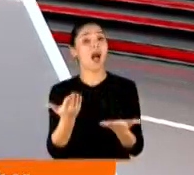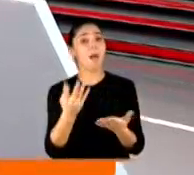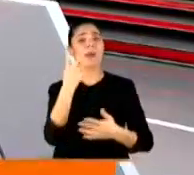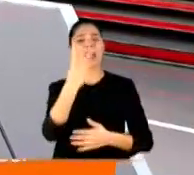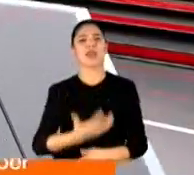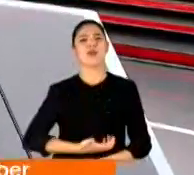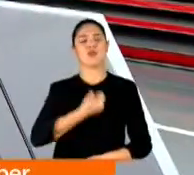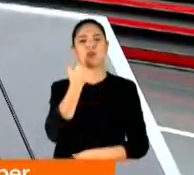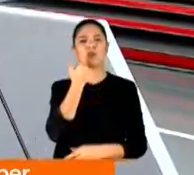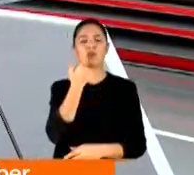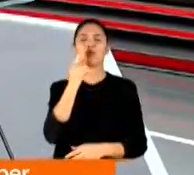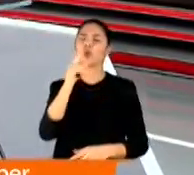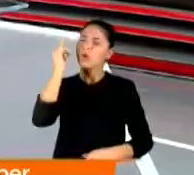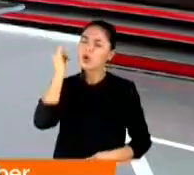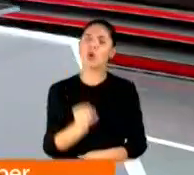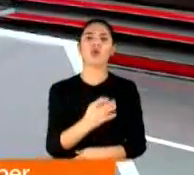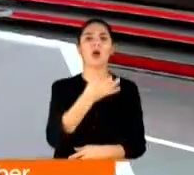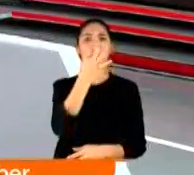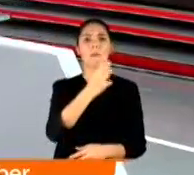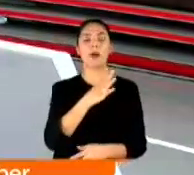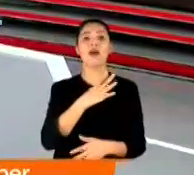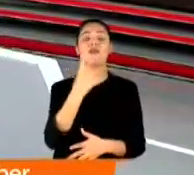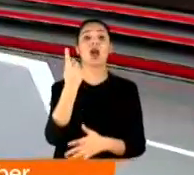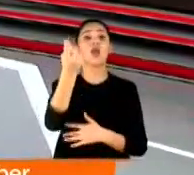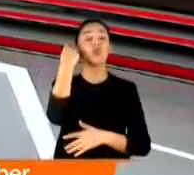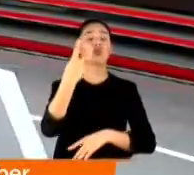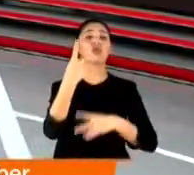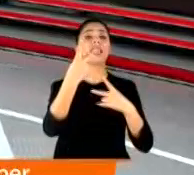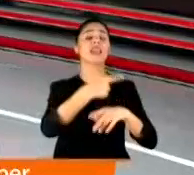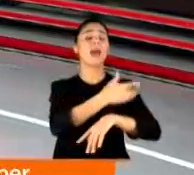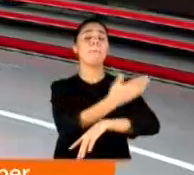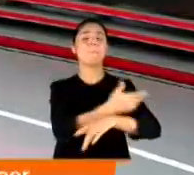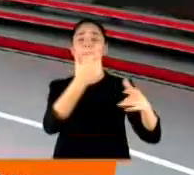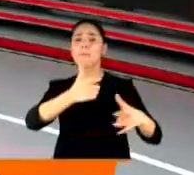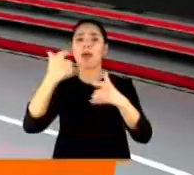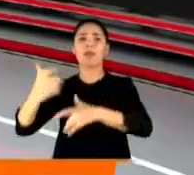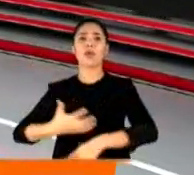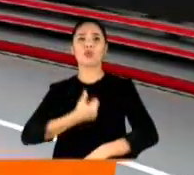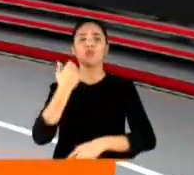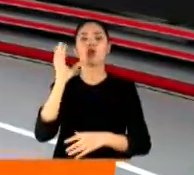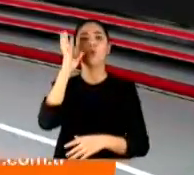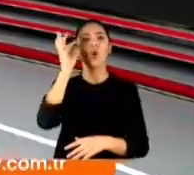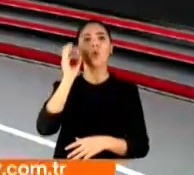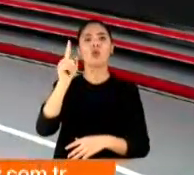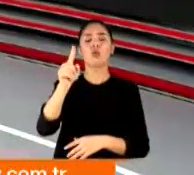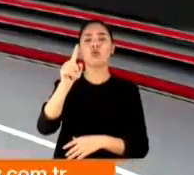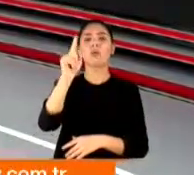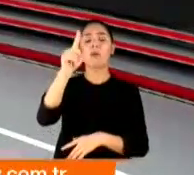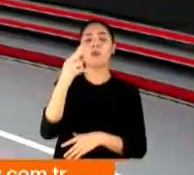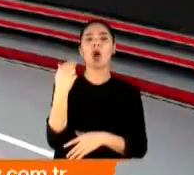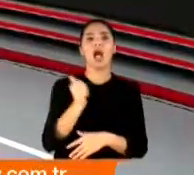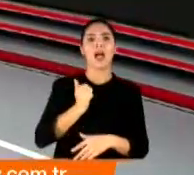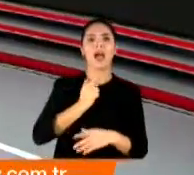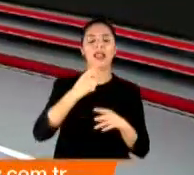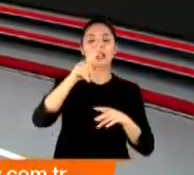iki acı, iki kahreden haberle devam ediyoruz. Ateş dün iki farklı kente birden düştü. Uzman Çavuş Topuksuz Hakkari'de sızma